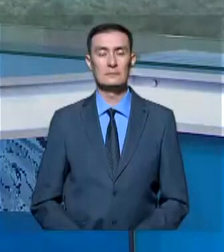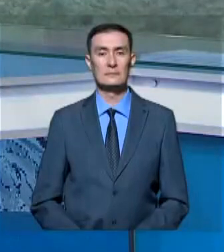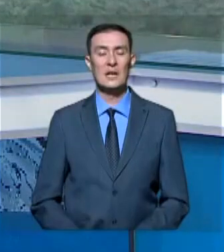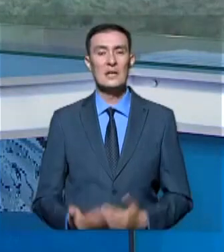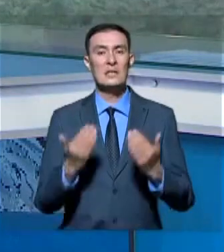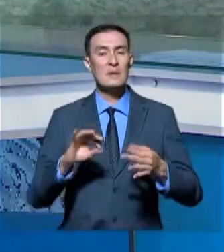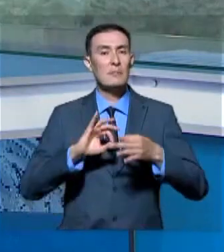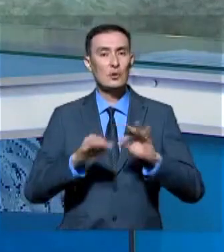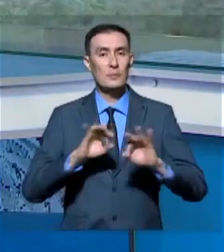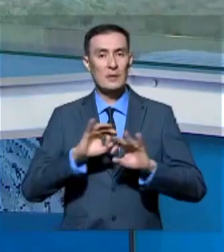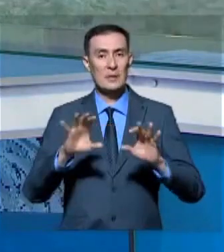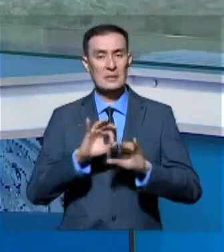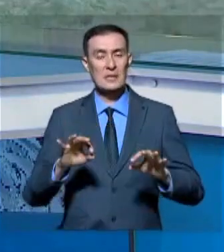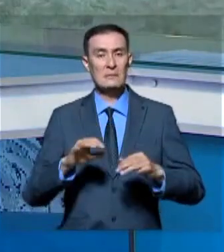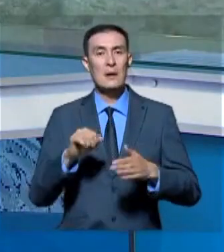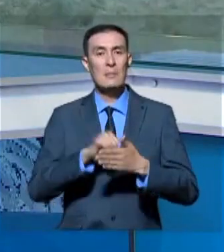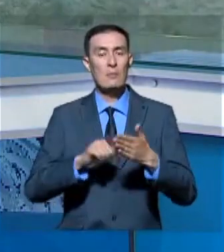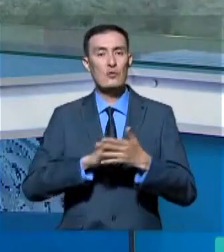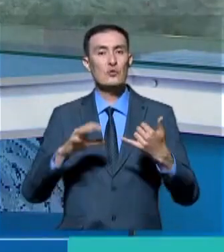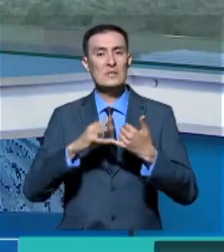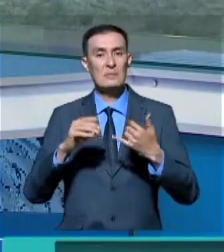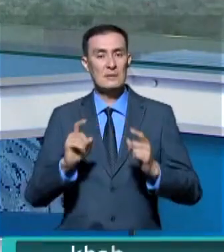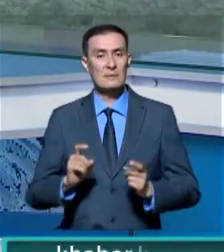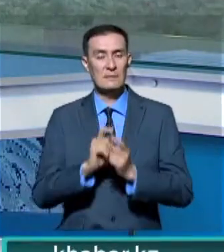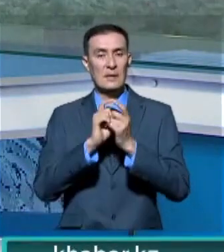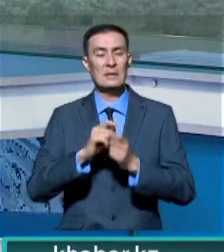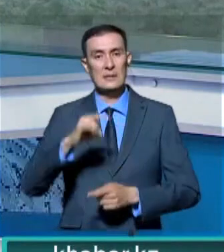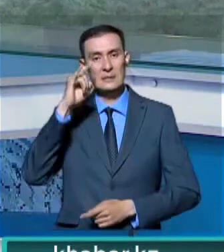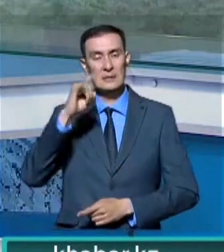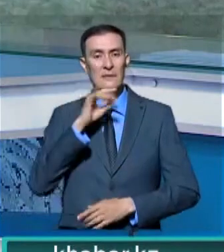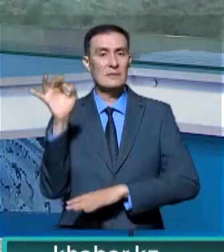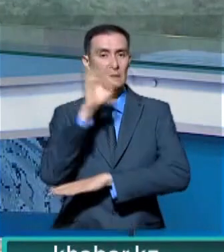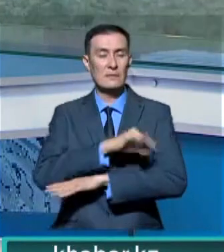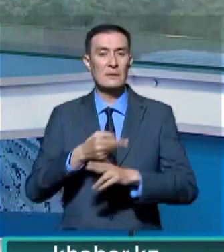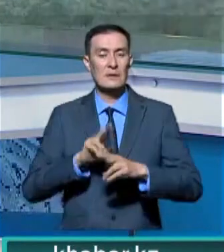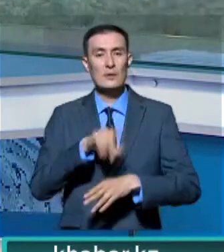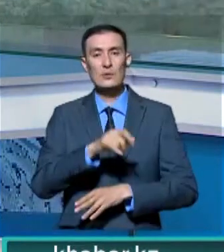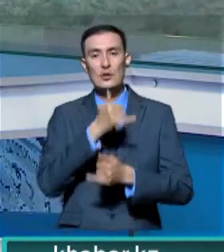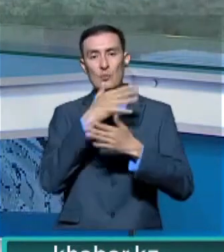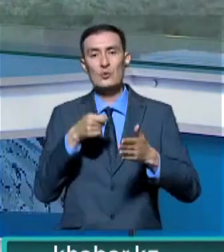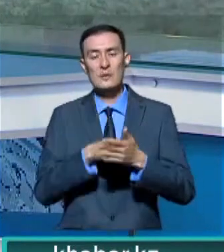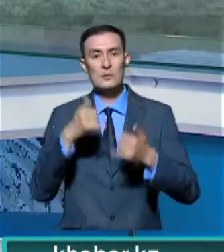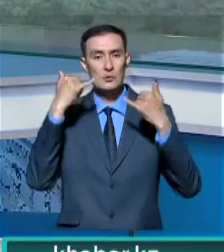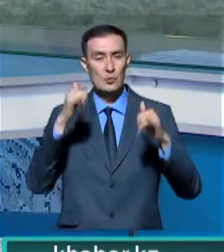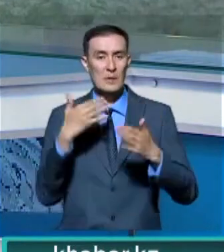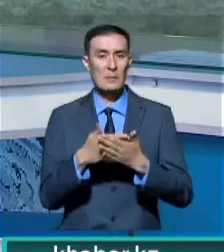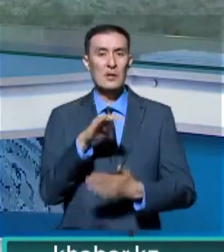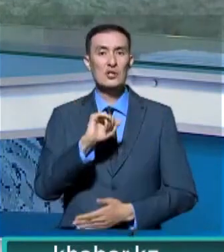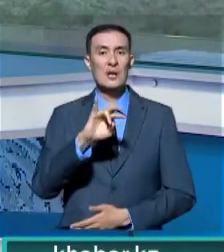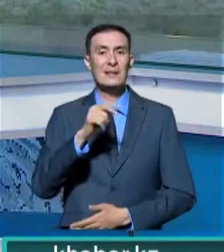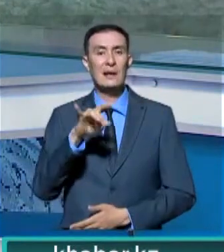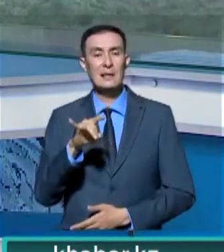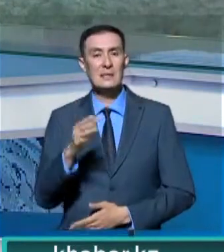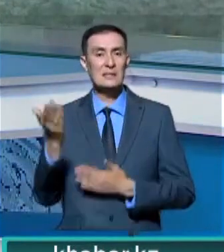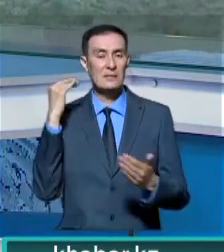Ну и теперь обо всем по порядку. Земельный скандал назревает в западно-казахстанской области. Сельчанам негде пасти скот. Вот, например, Жангалинский район